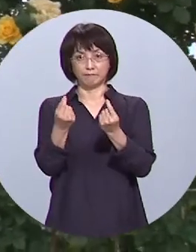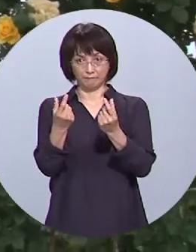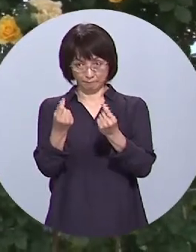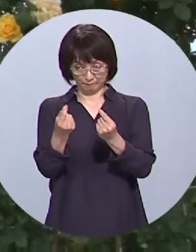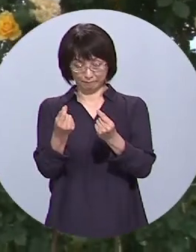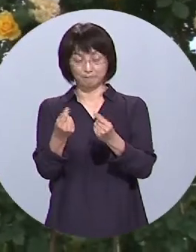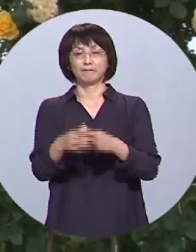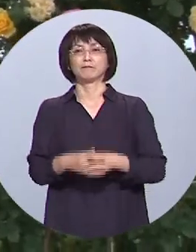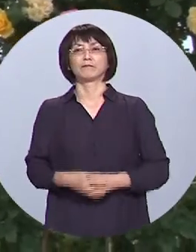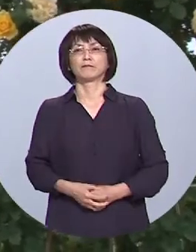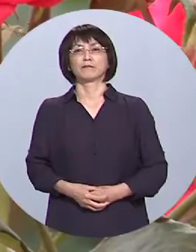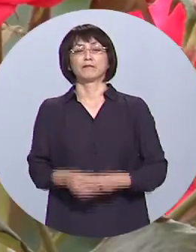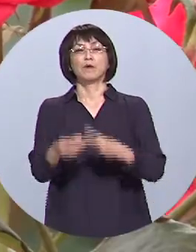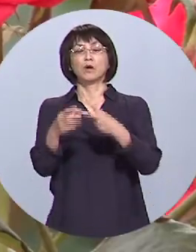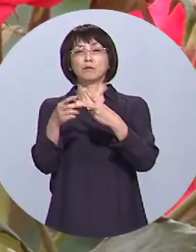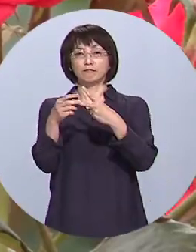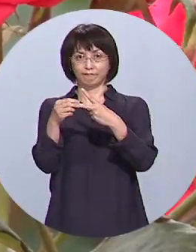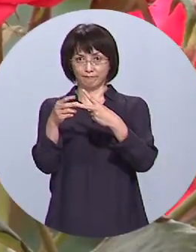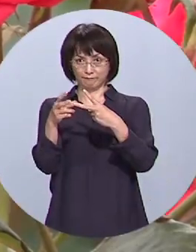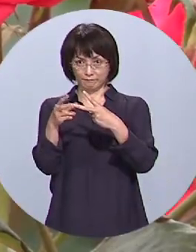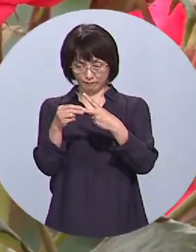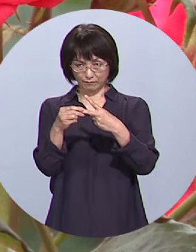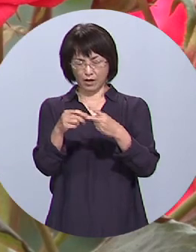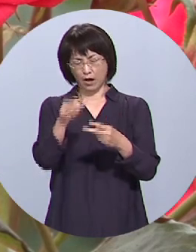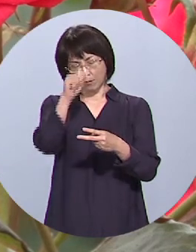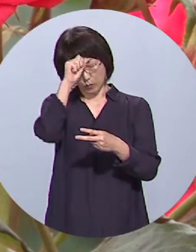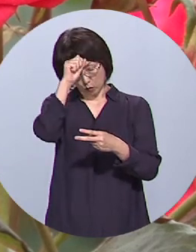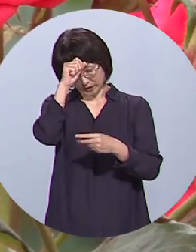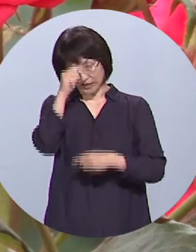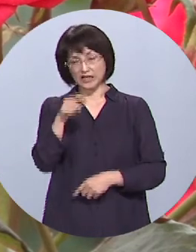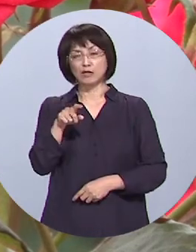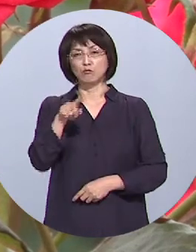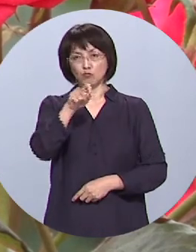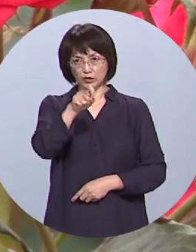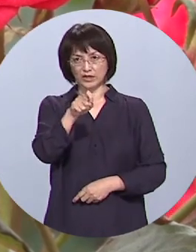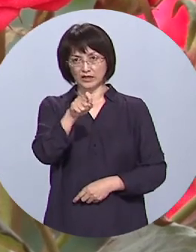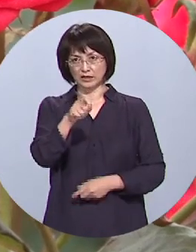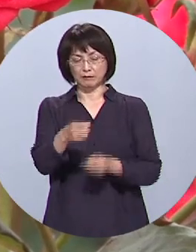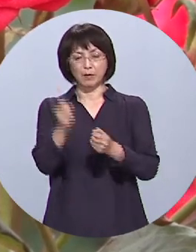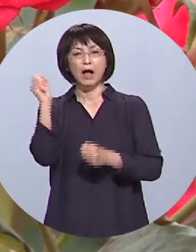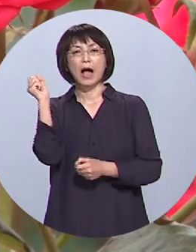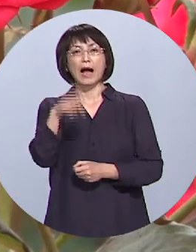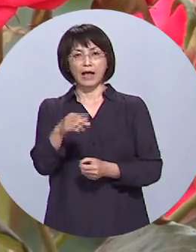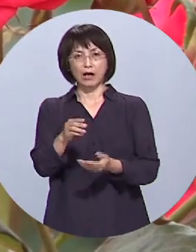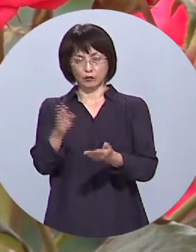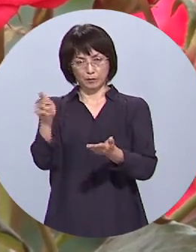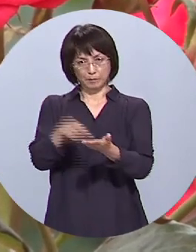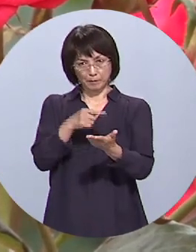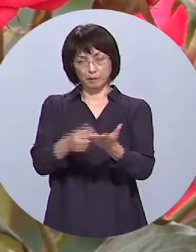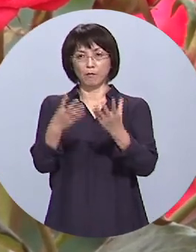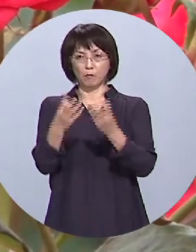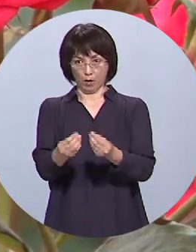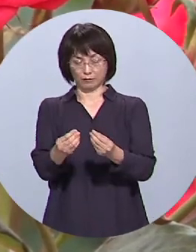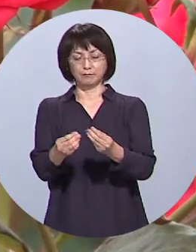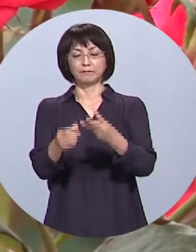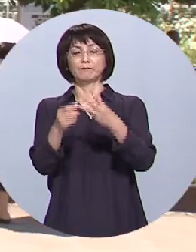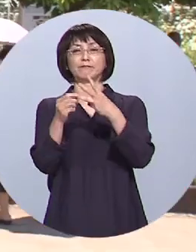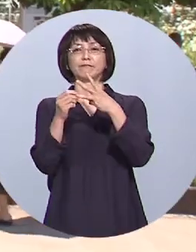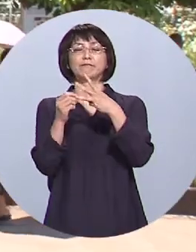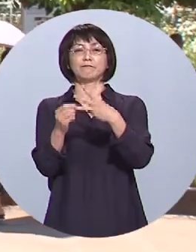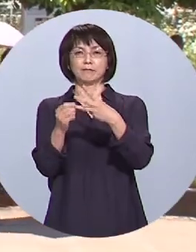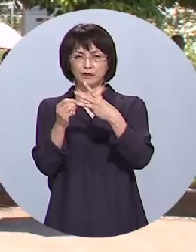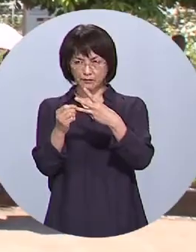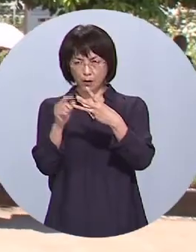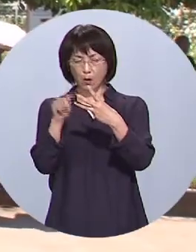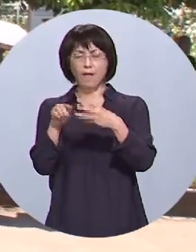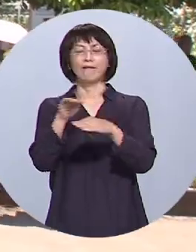。で、2つ目ですが、病気や虫がついた場合早めの対処をお願いします、はい、で、3つ目、一番